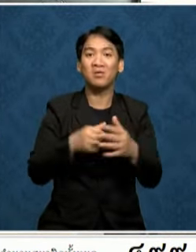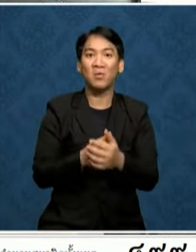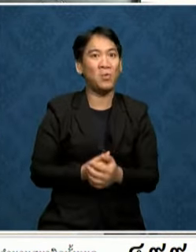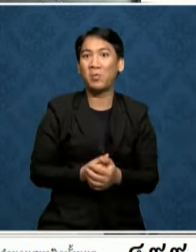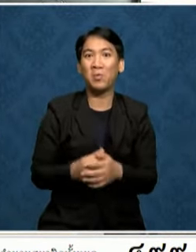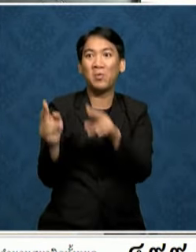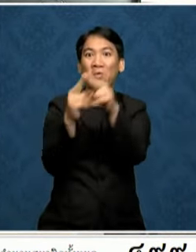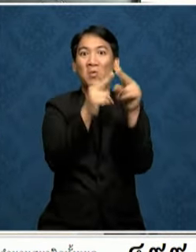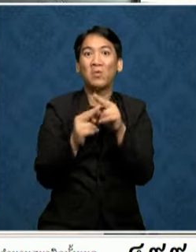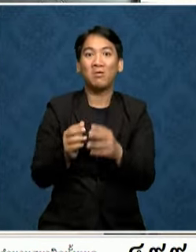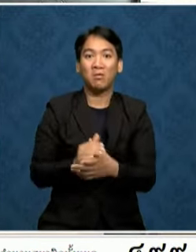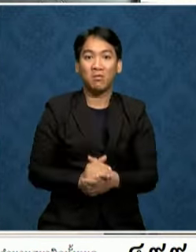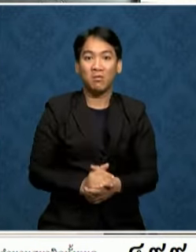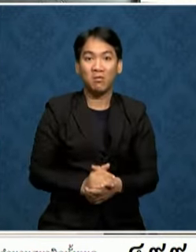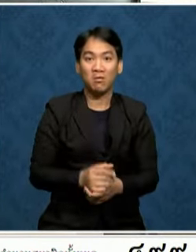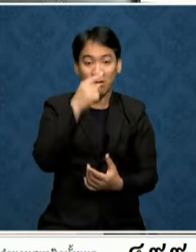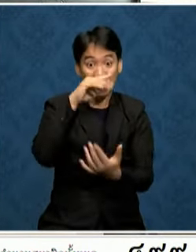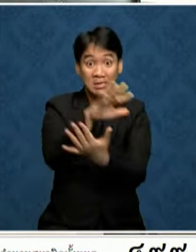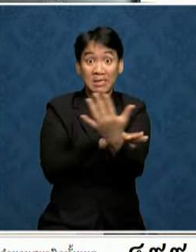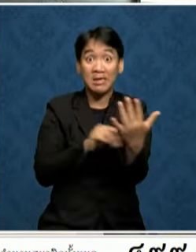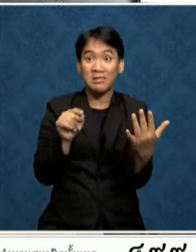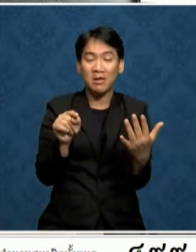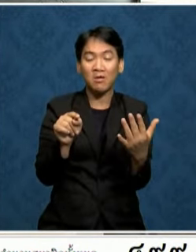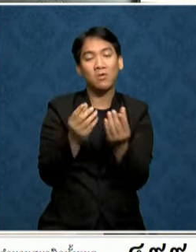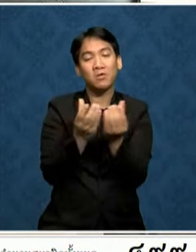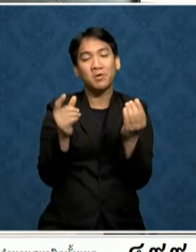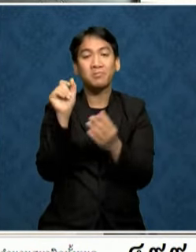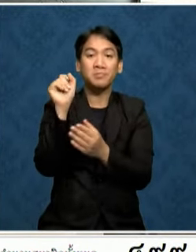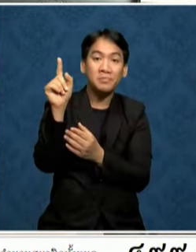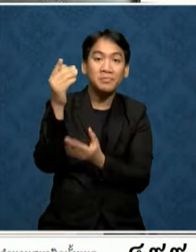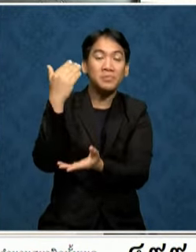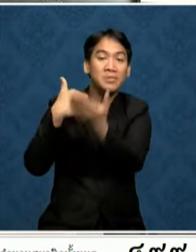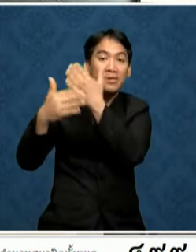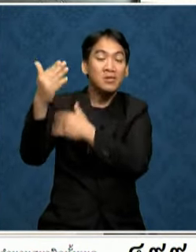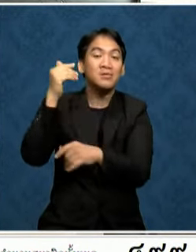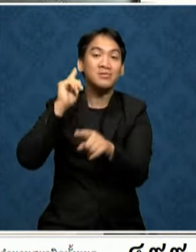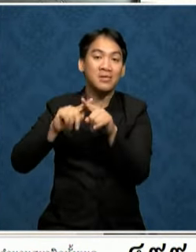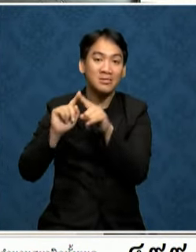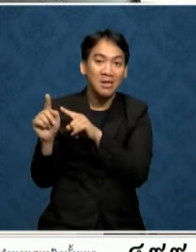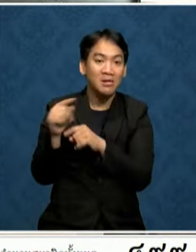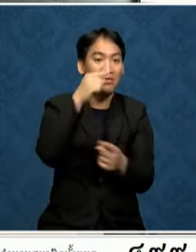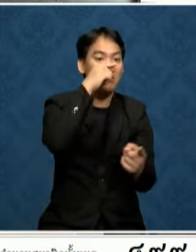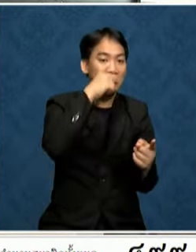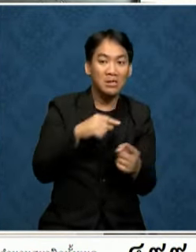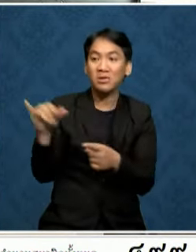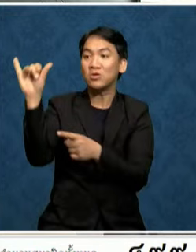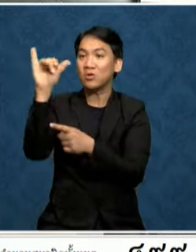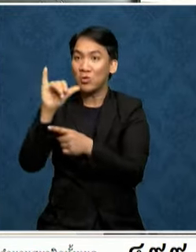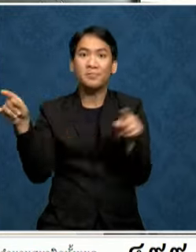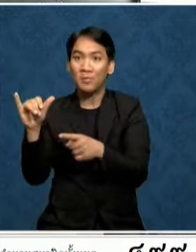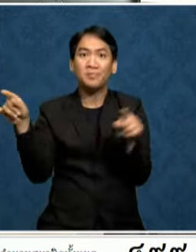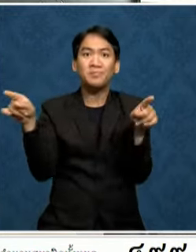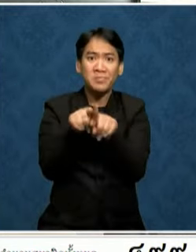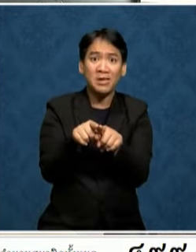เมืองหรือประเทศไทยที่เรารักษากนบทำเนียมเวีมาเนี่ยนะครับมันจะเป็นประเทศต่างประเทศเหมือนที่ต่างประเทศเดี๋ยวที่ต่างประเทศเขา